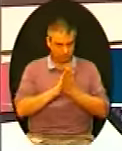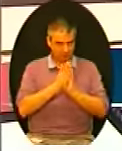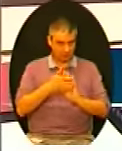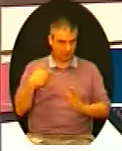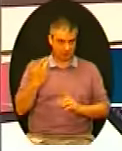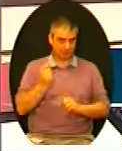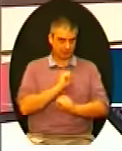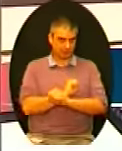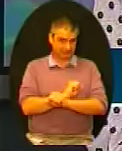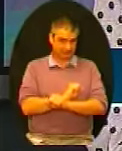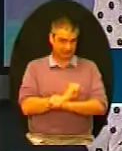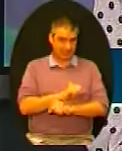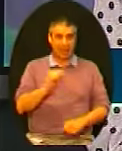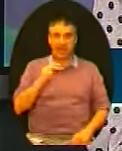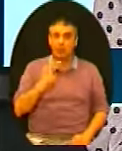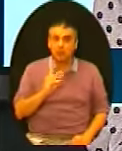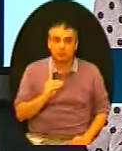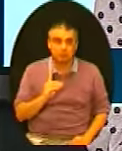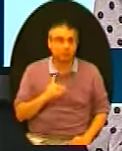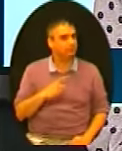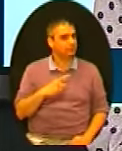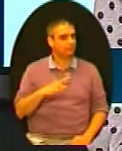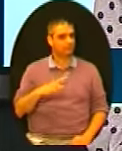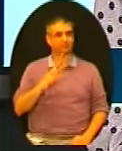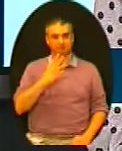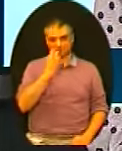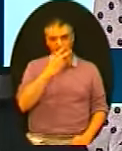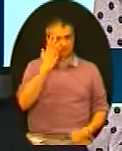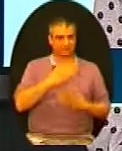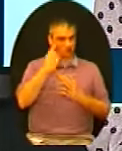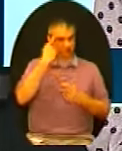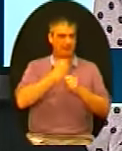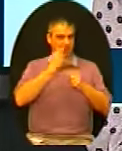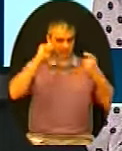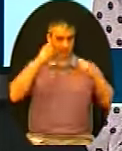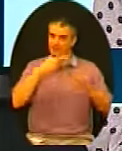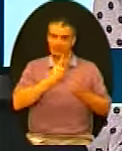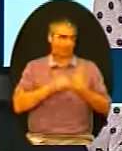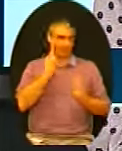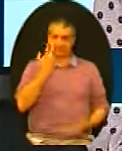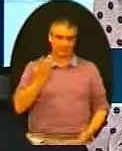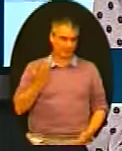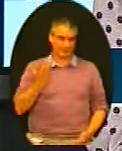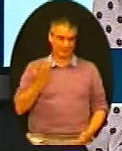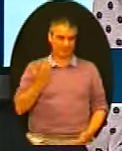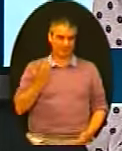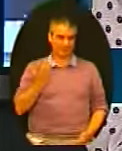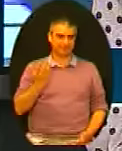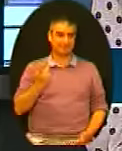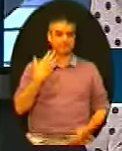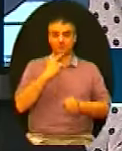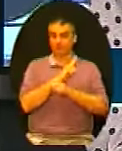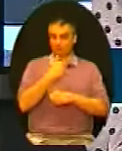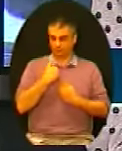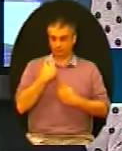להיות פתאום... אז זה עוד דבר עצוב, שהם כבר יודעים לעשות את זה, כי זאת לא פעם ראשונה.